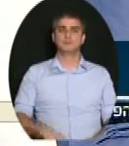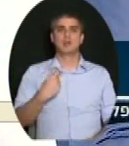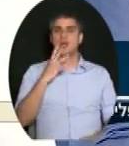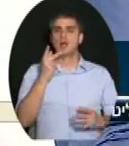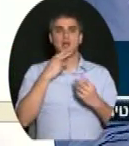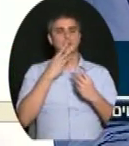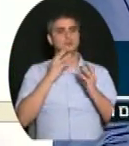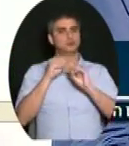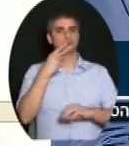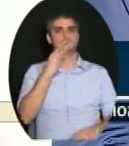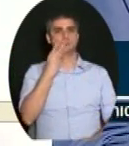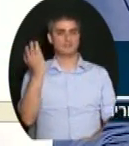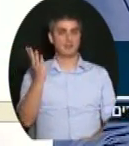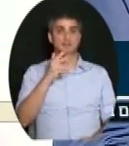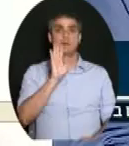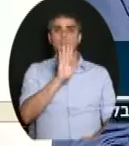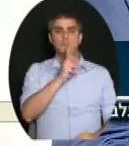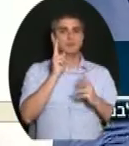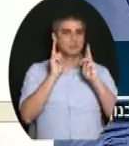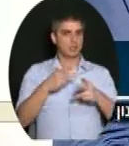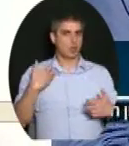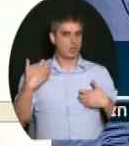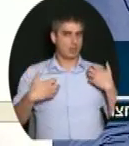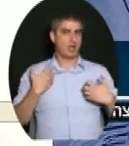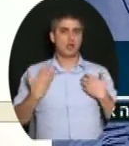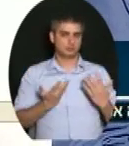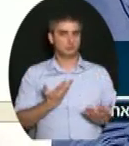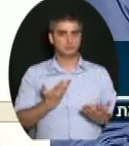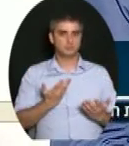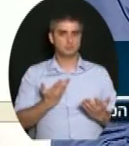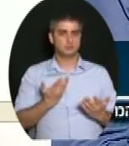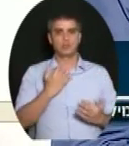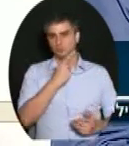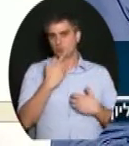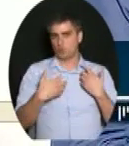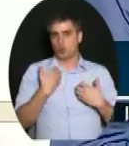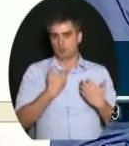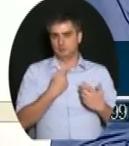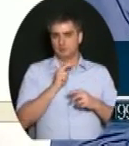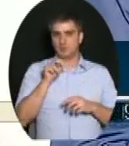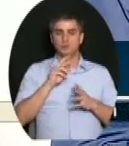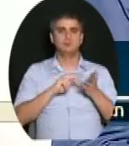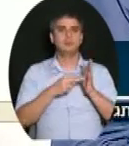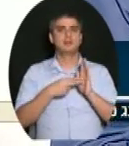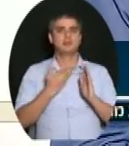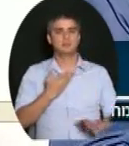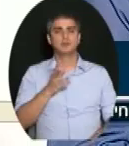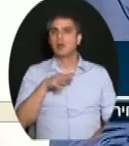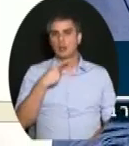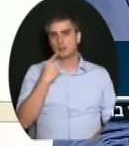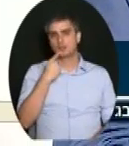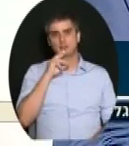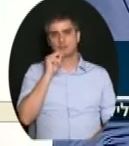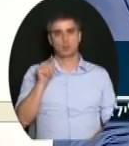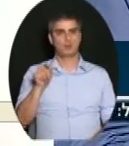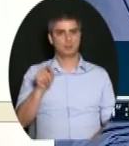הטרמינולוגיה. אם נתניהו יכול לכעוס, ככל שהוא כועס בעניינים המדיניים, זה על